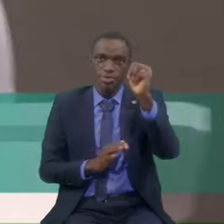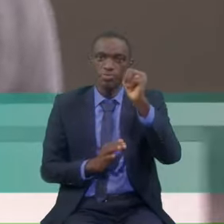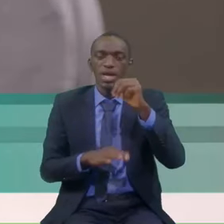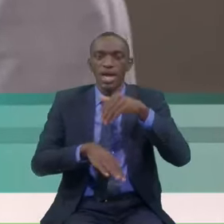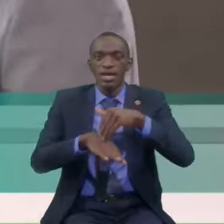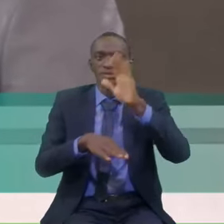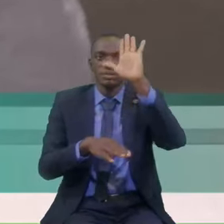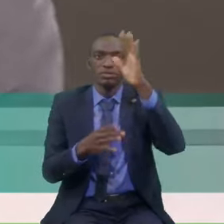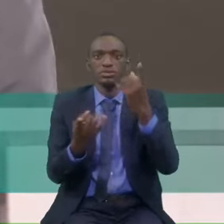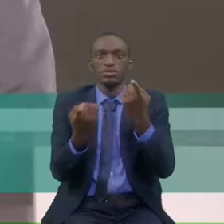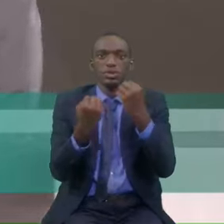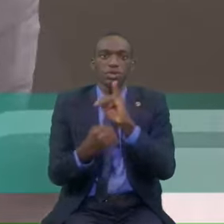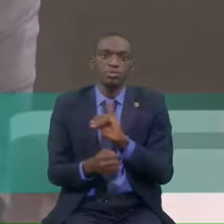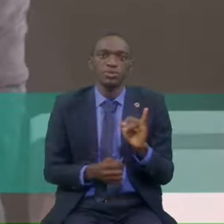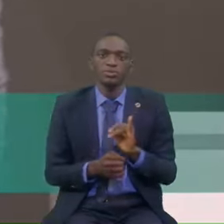lui.